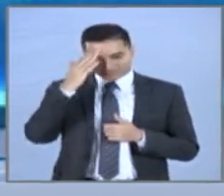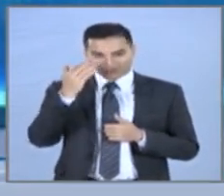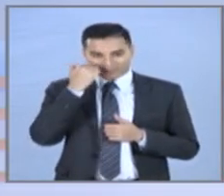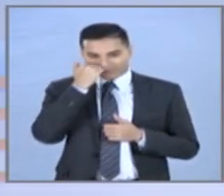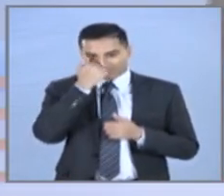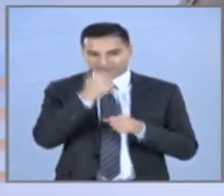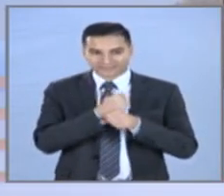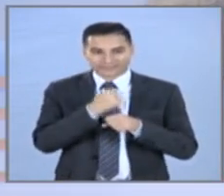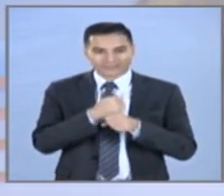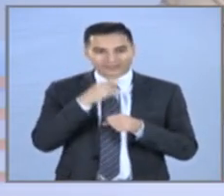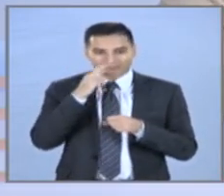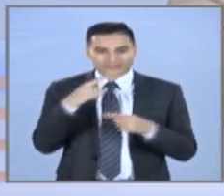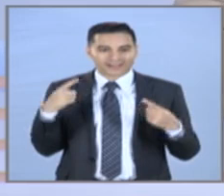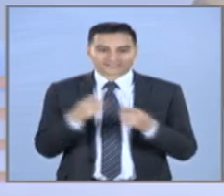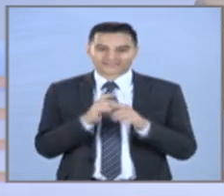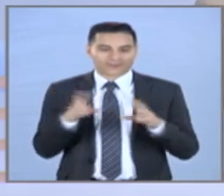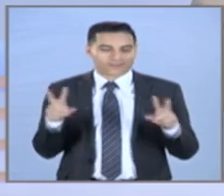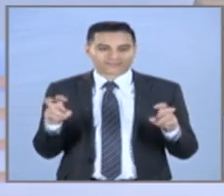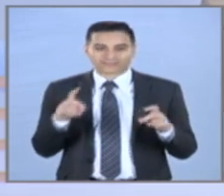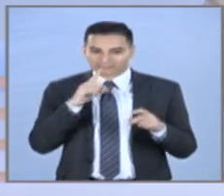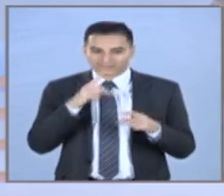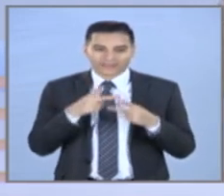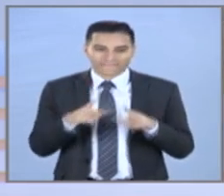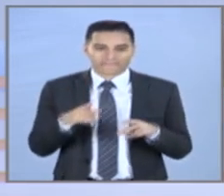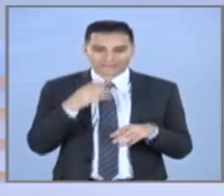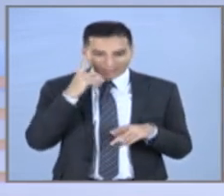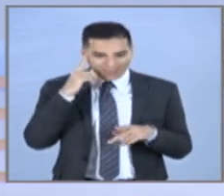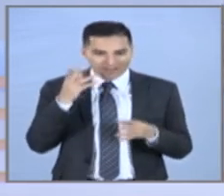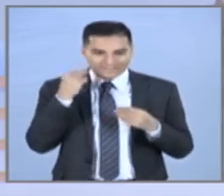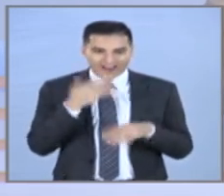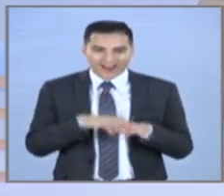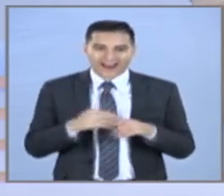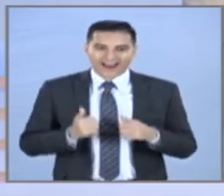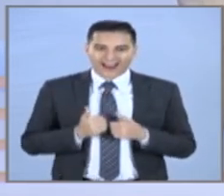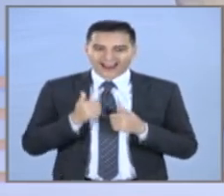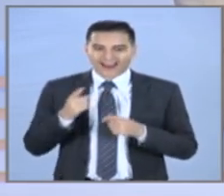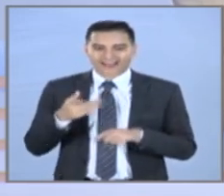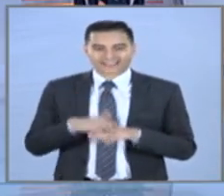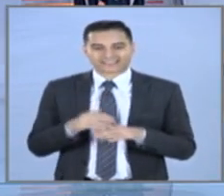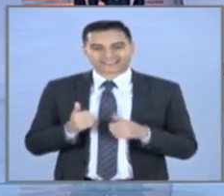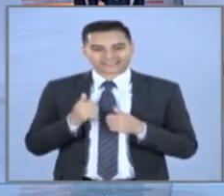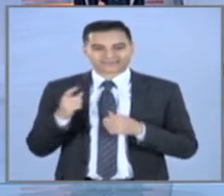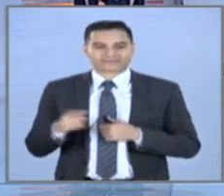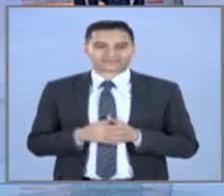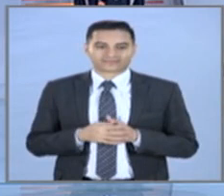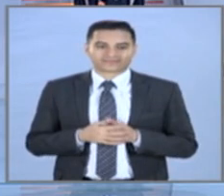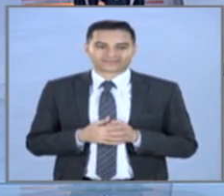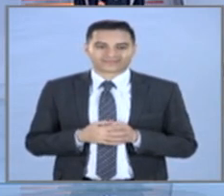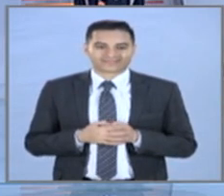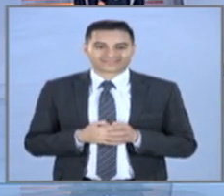هارد لك مش قادر احسبها اهداف، ولكن عرفنا حاجات مهمه عن عيله برايا وحاجات مهمه عن عيله. بس انا قلت واحده